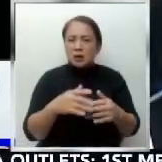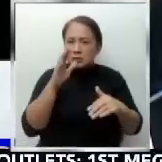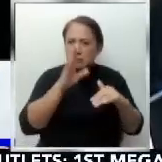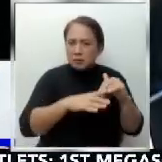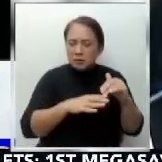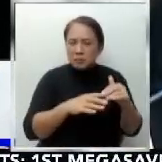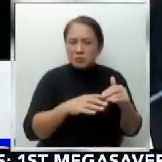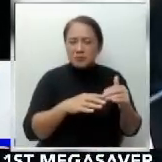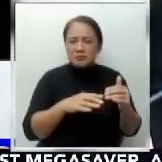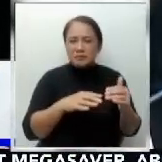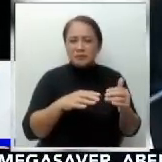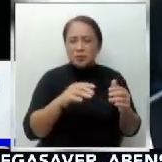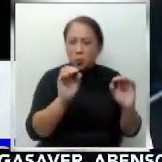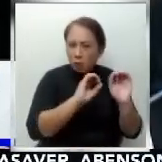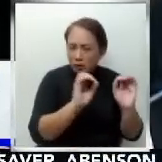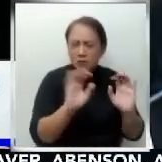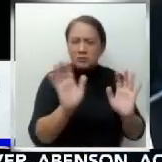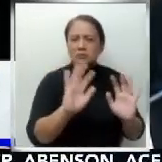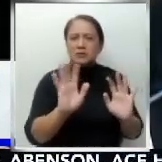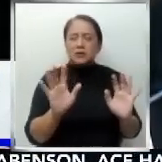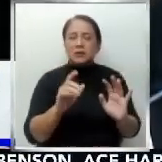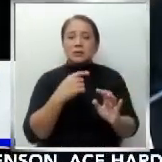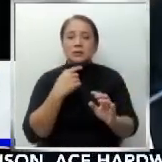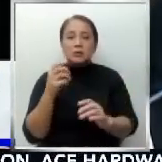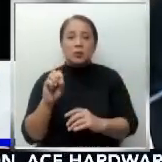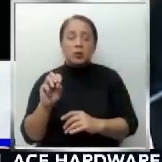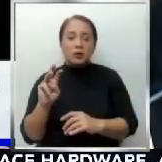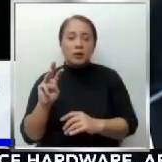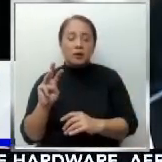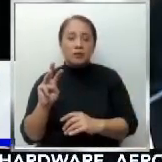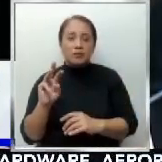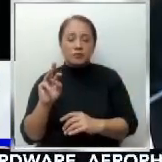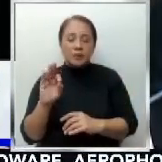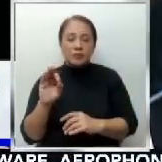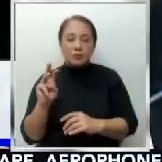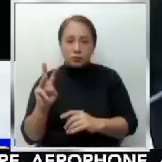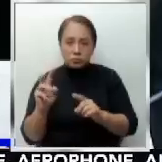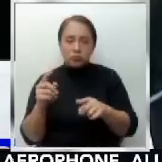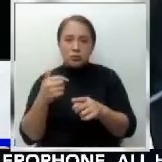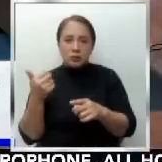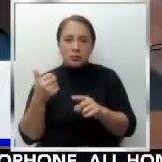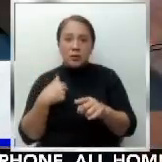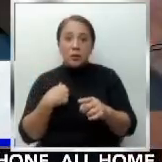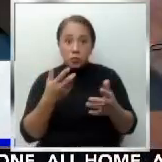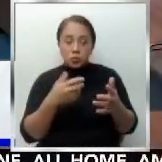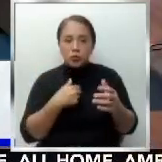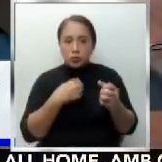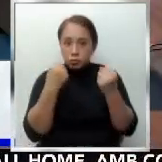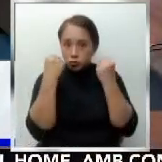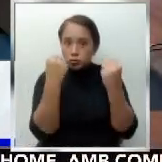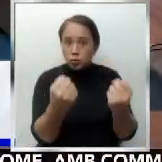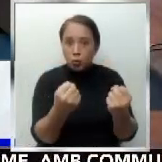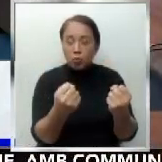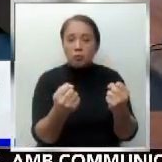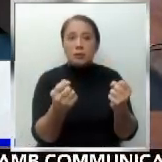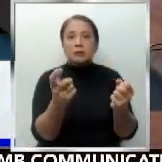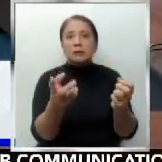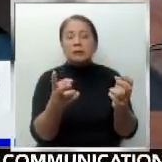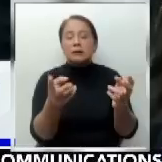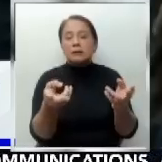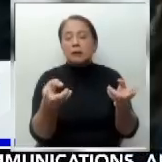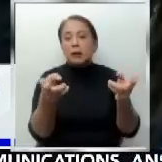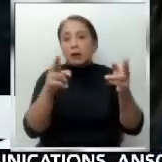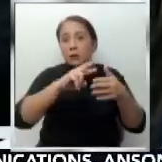grupo ng OFW advocates, minsan nabiktima na, nababaliktad pa ang mga OFW dahil sa mabagal na aksyon ng